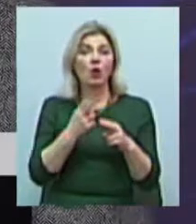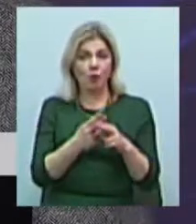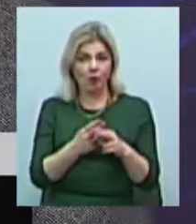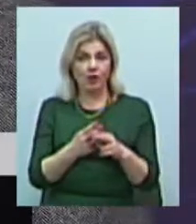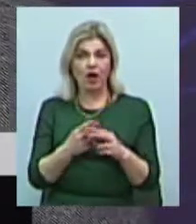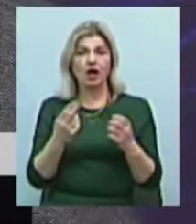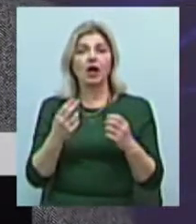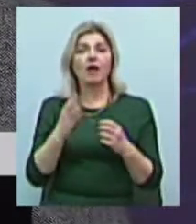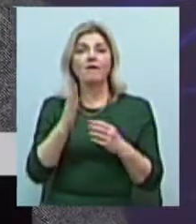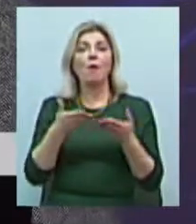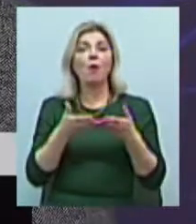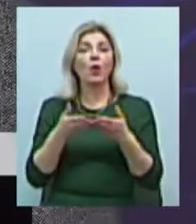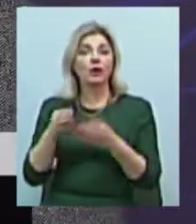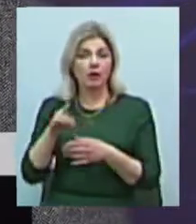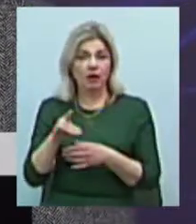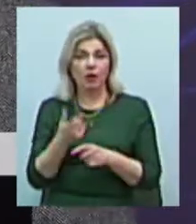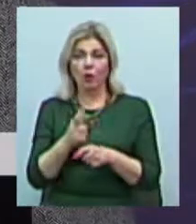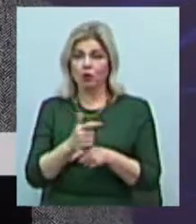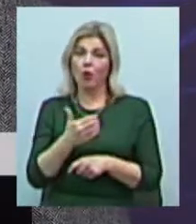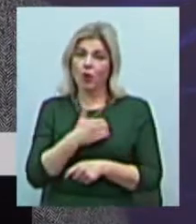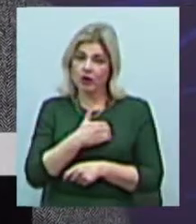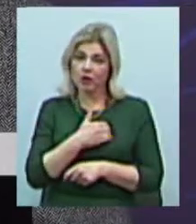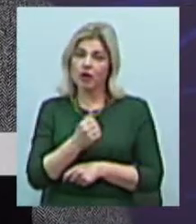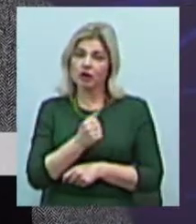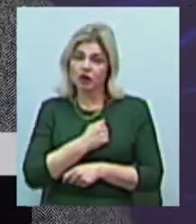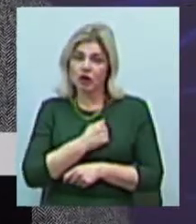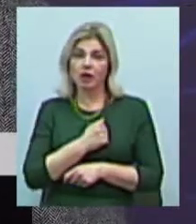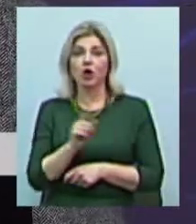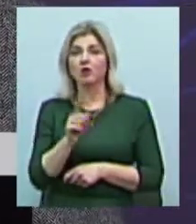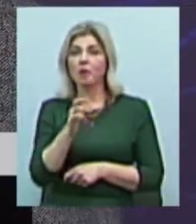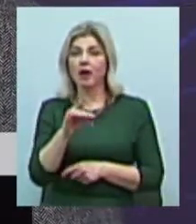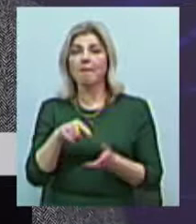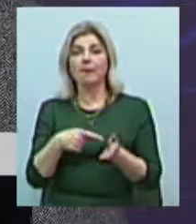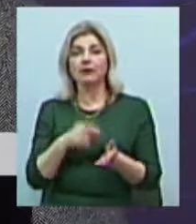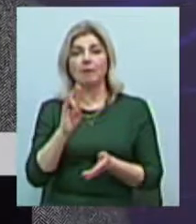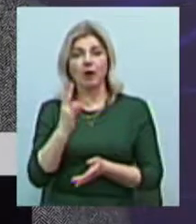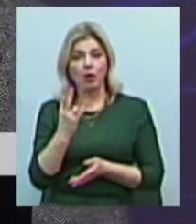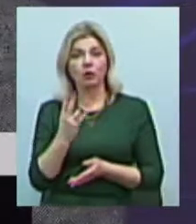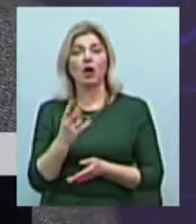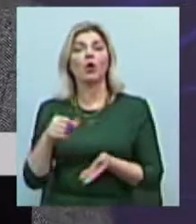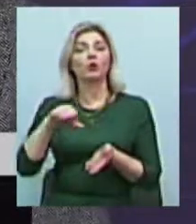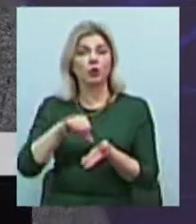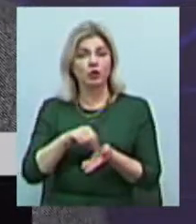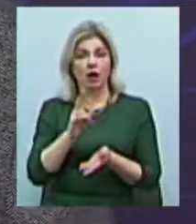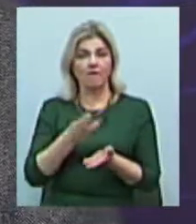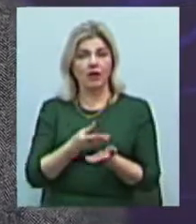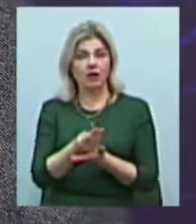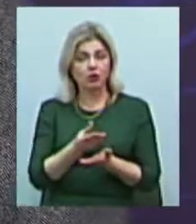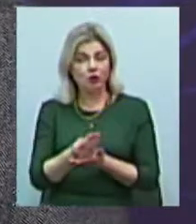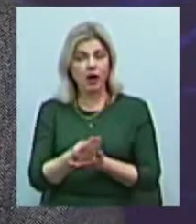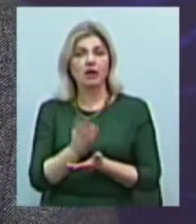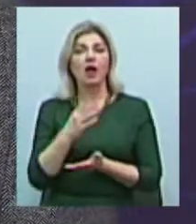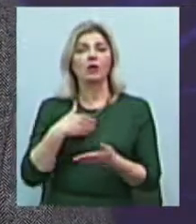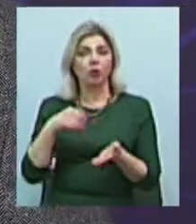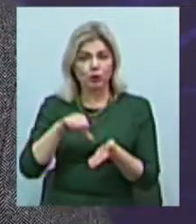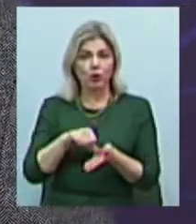в порти. На жаль, дуже хотілося б, щоб місто Миколаїв долучилося до фінансування, долучилося